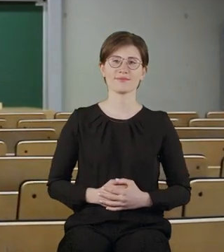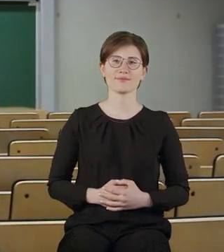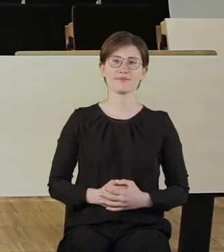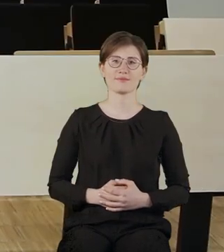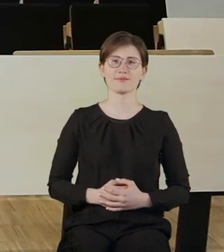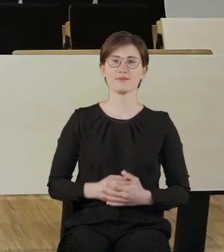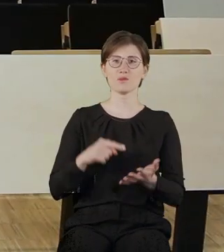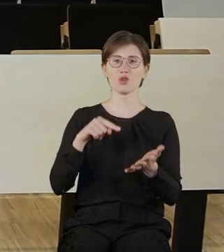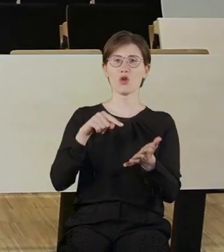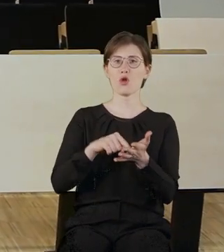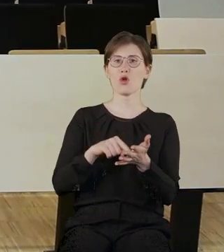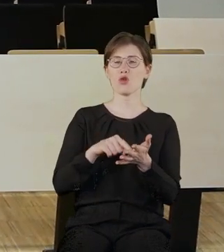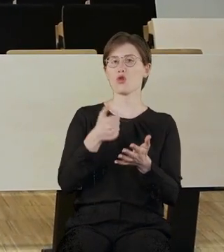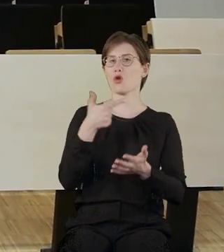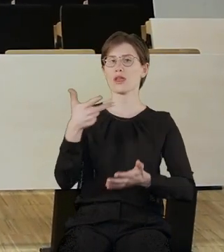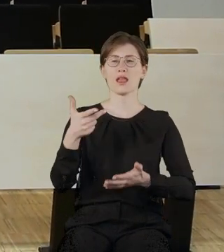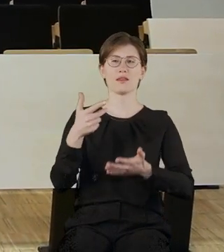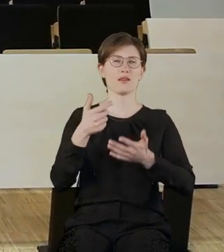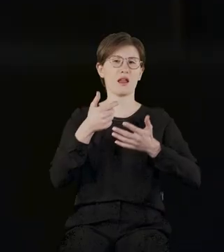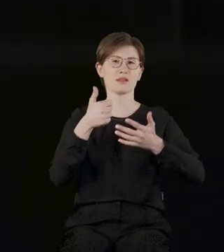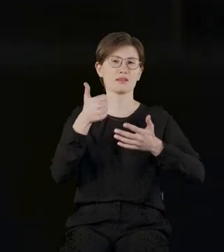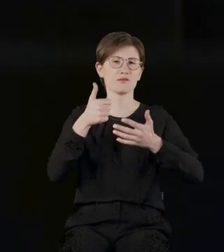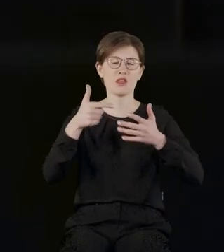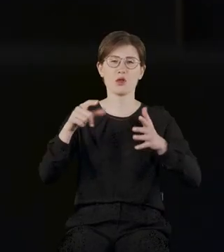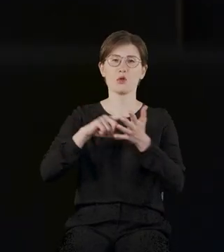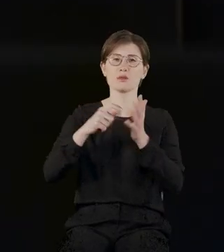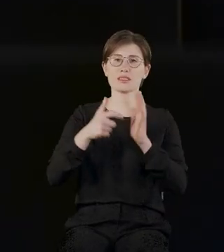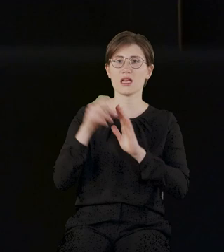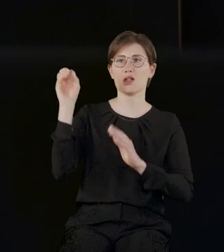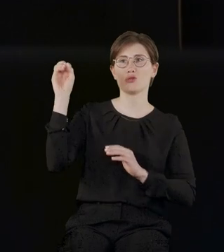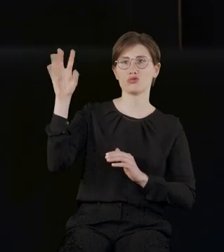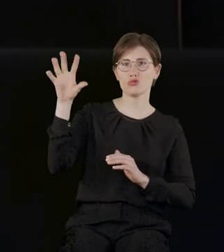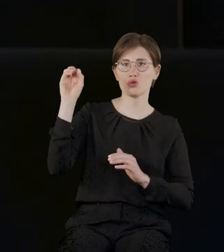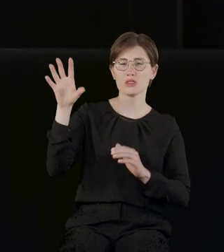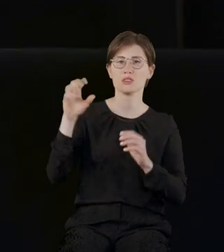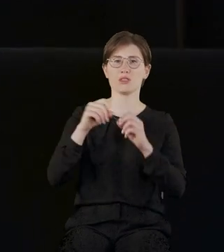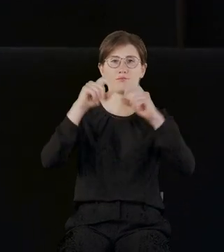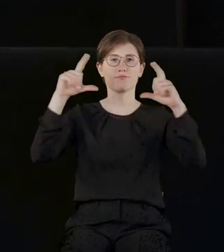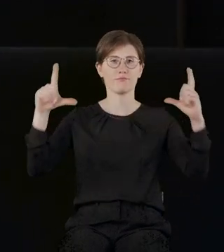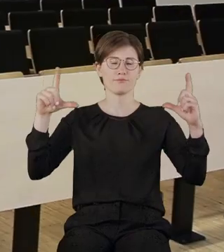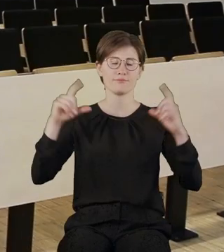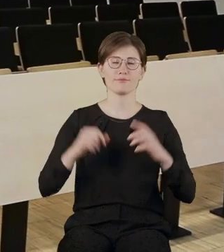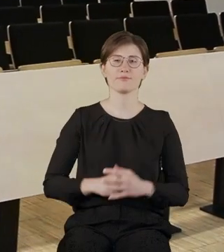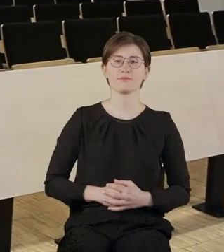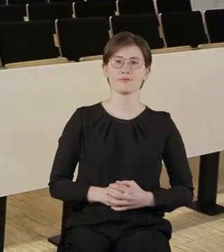To jedna z wielu sal wykładowych, wyposażona w rzutnik, ekran i nagłośnienie.